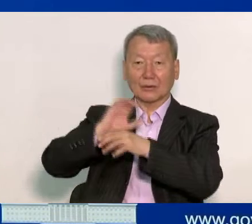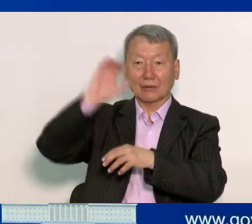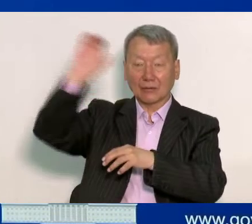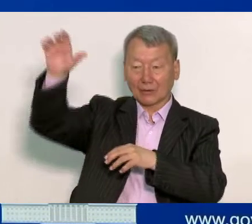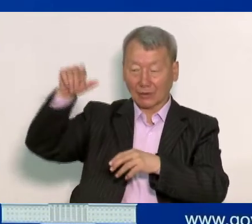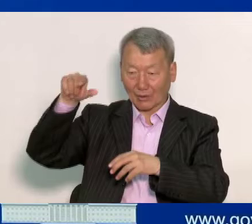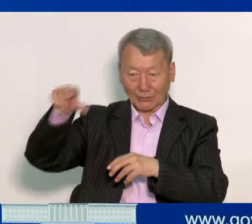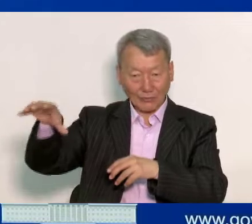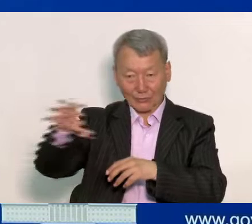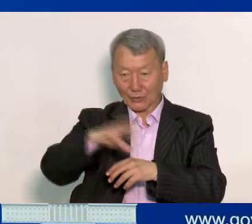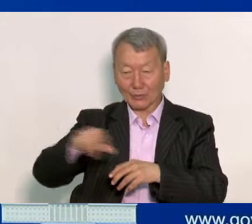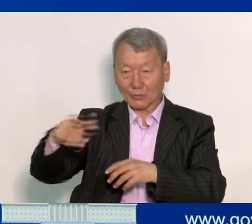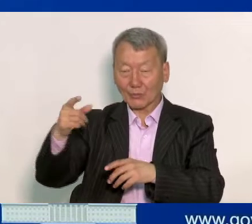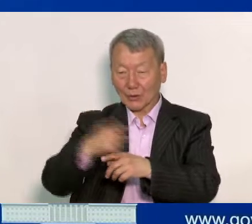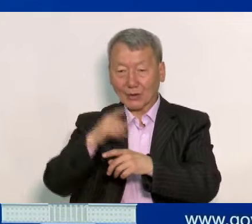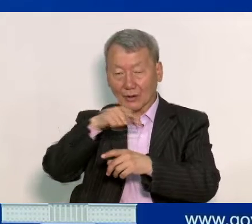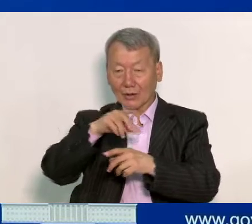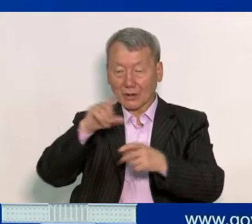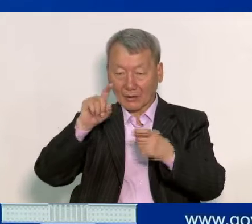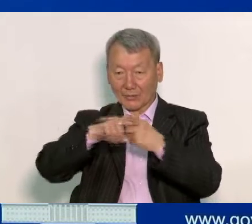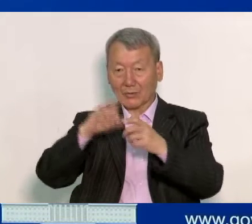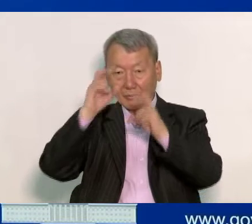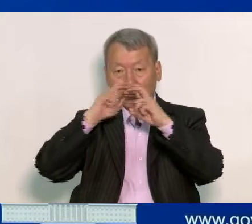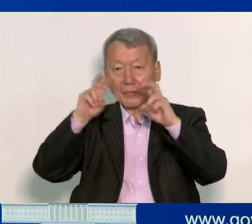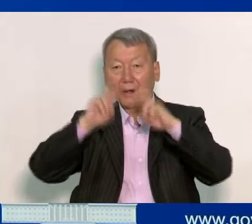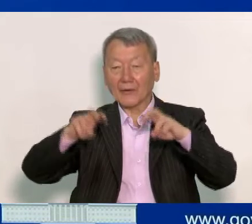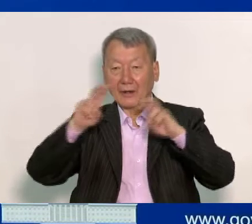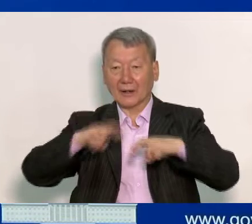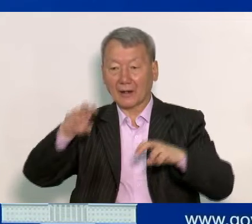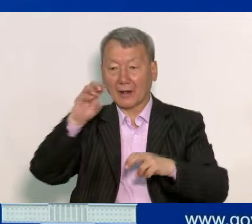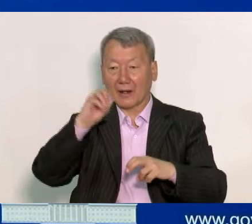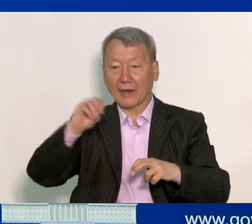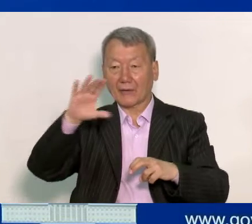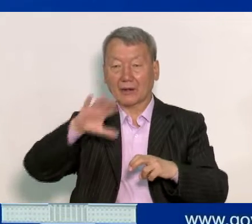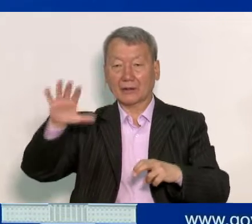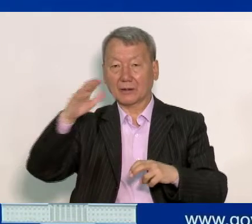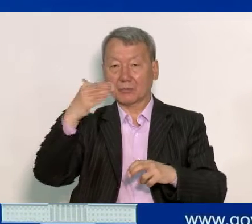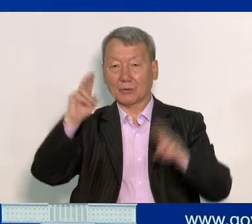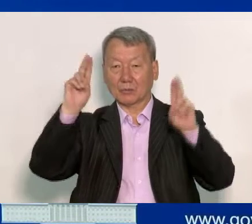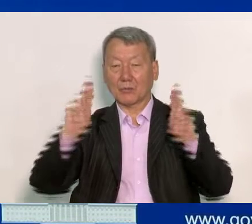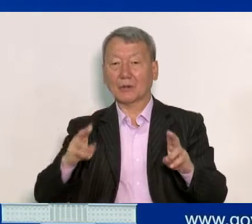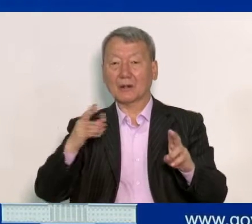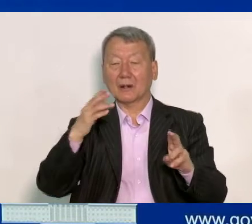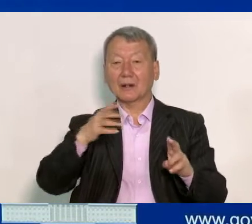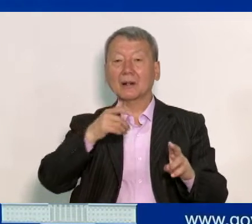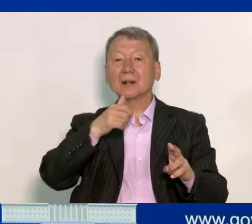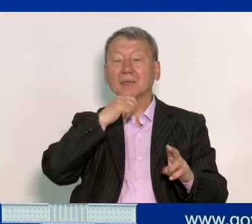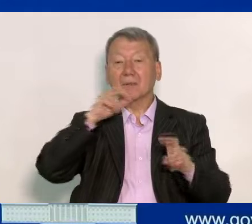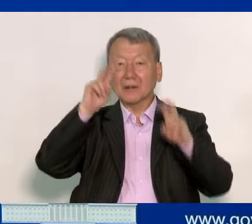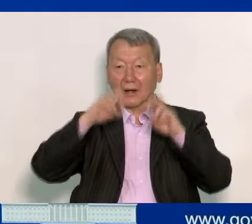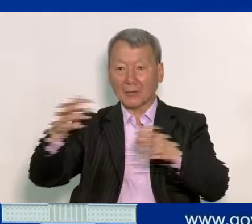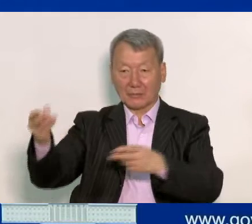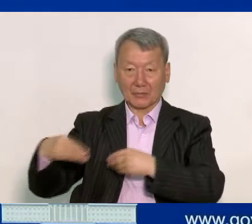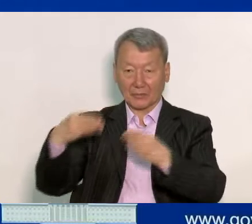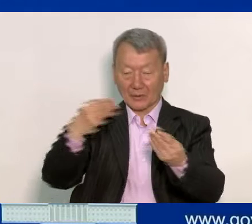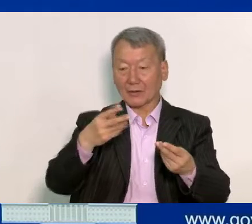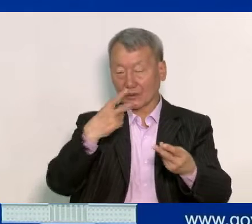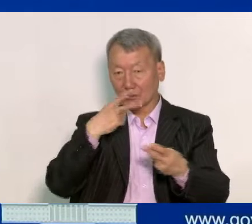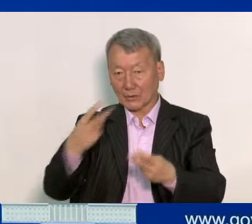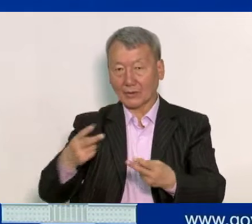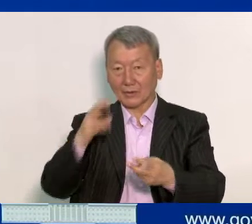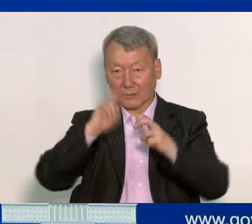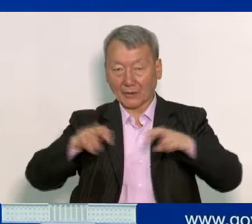аткан мал чарба продукцияларына тиешелүү баягы өздөрүнүн экспертизаларын берип атат.